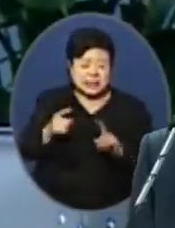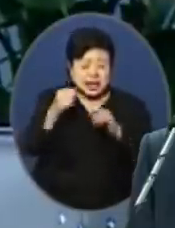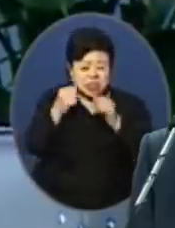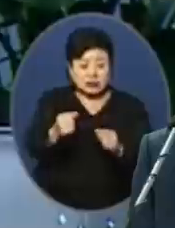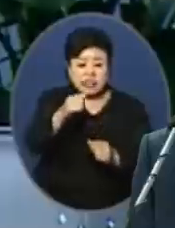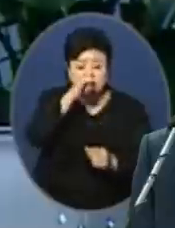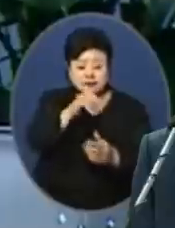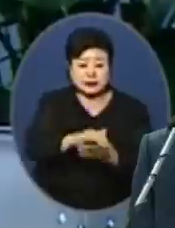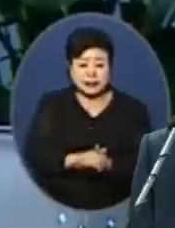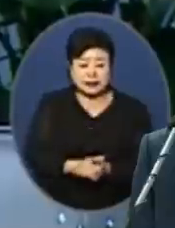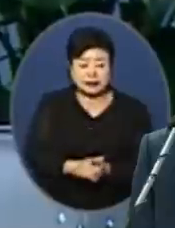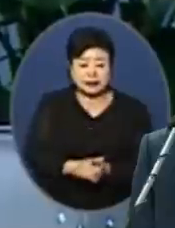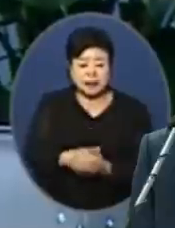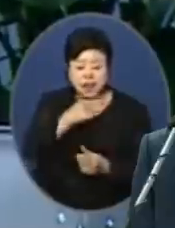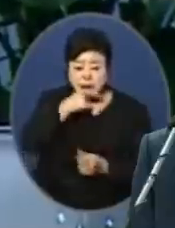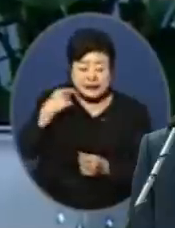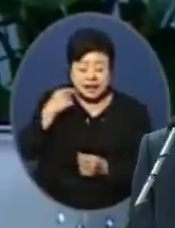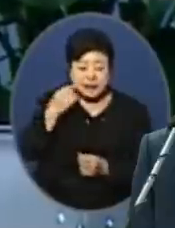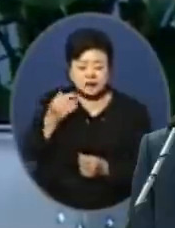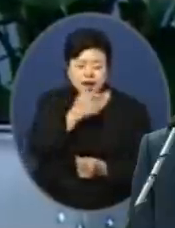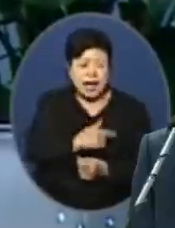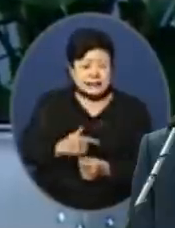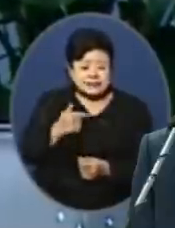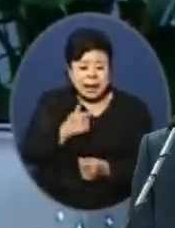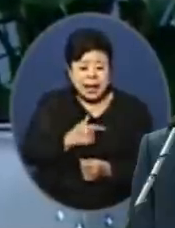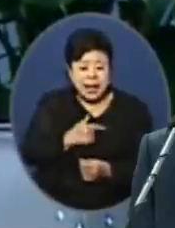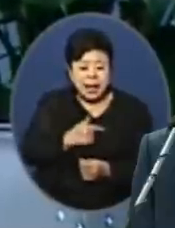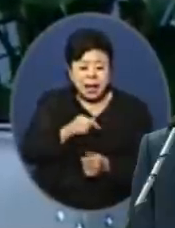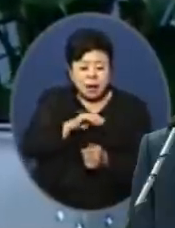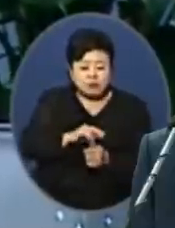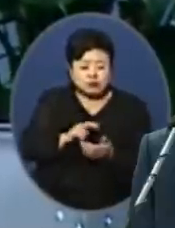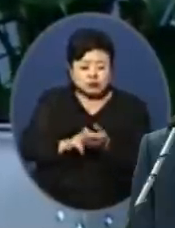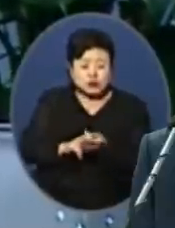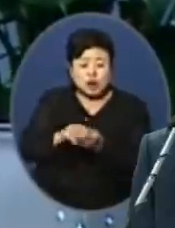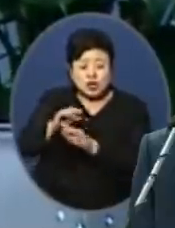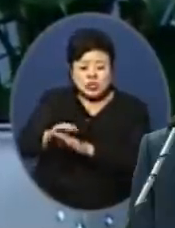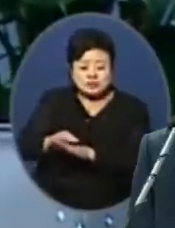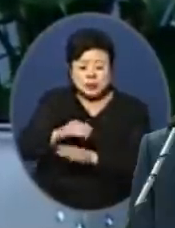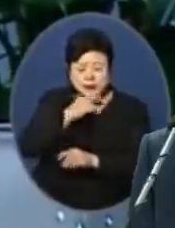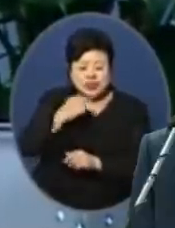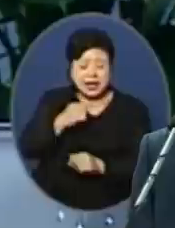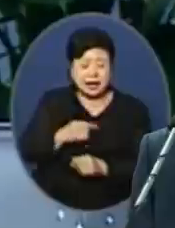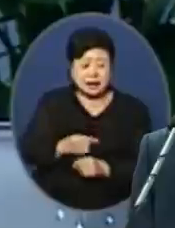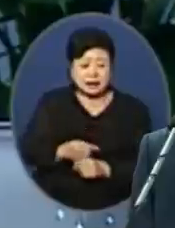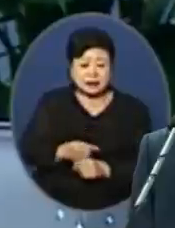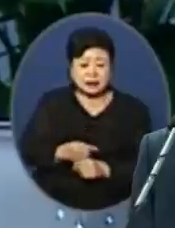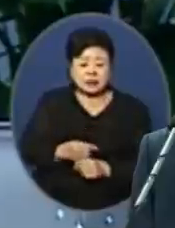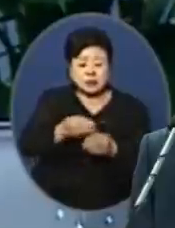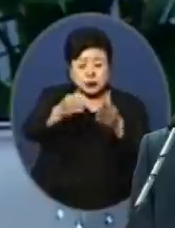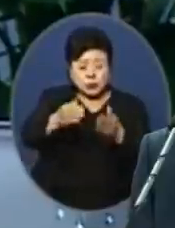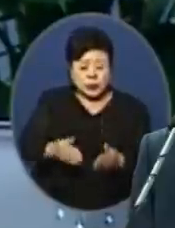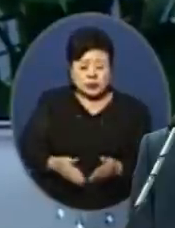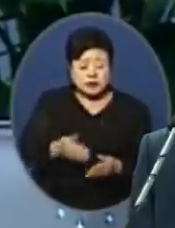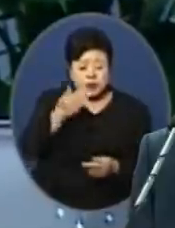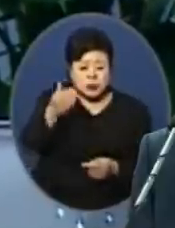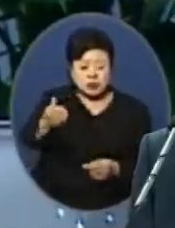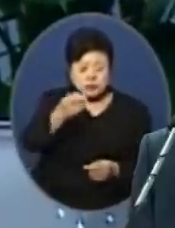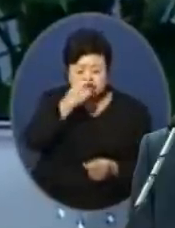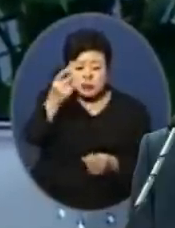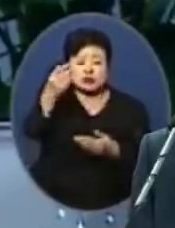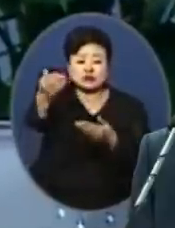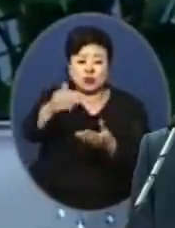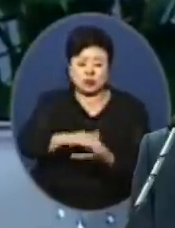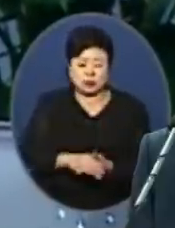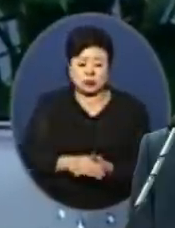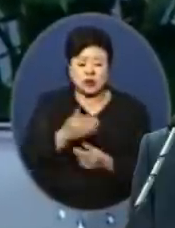역사하는 것입니다. 그 피가 여러분 가슴에 묻어 있으면 그 피가 여러분 입술을 통해서 여러분을